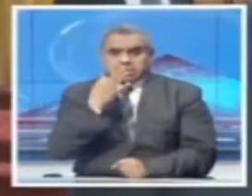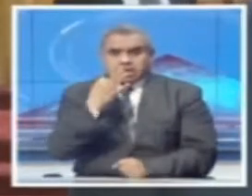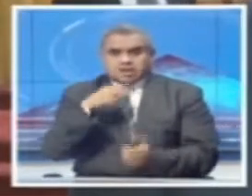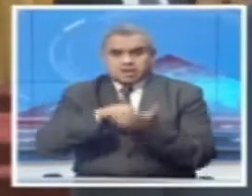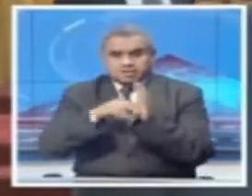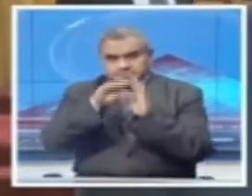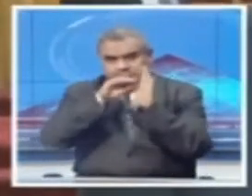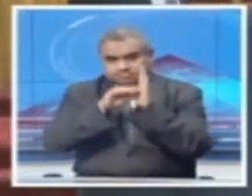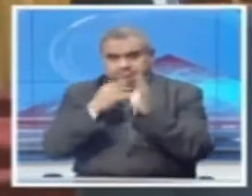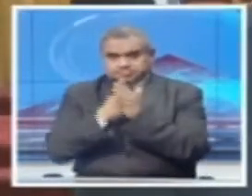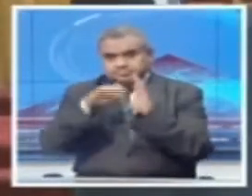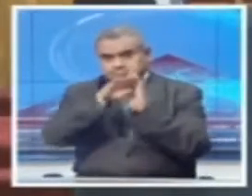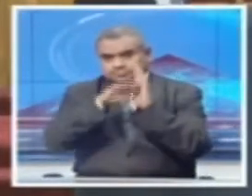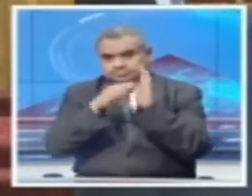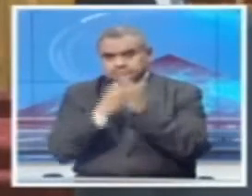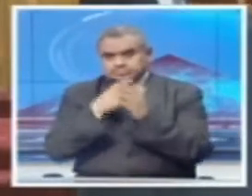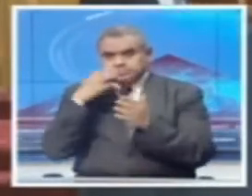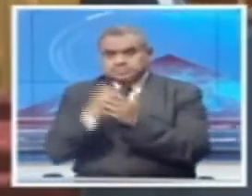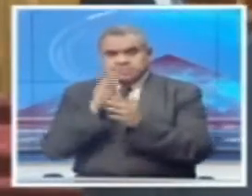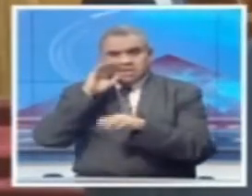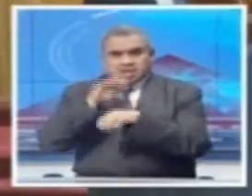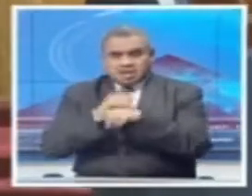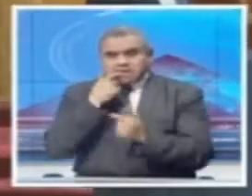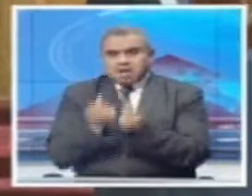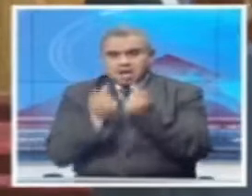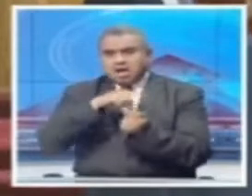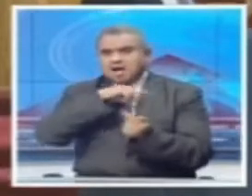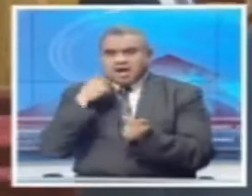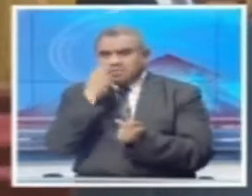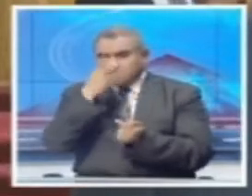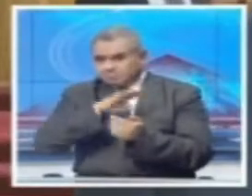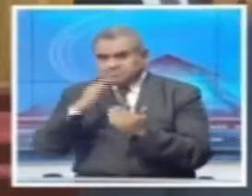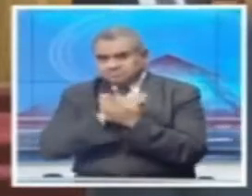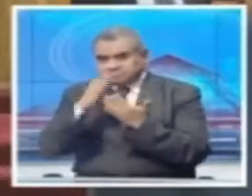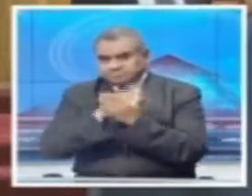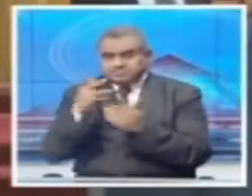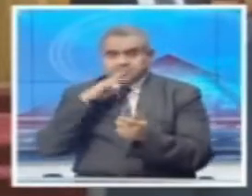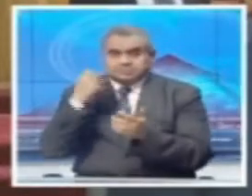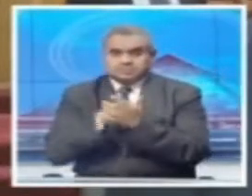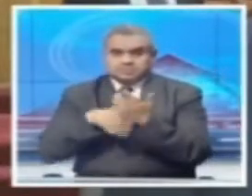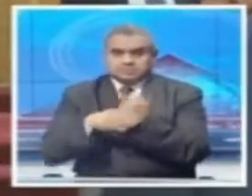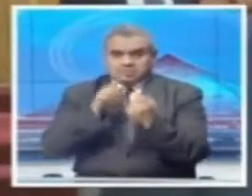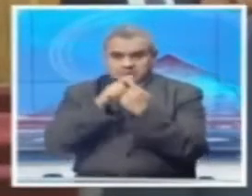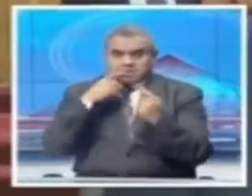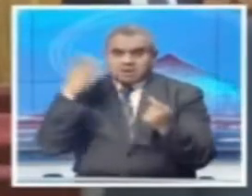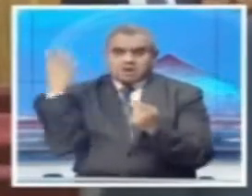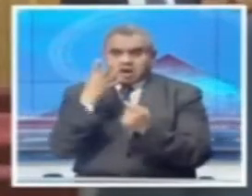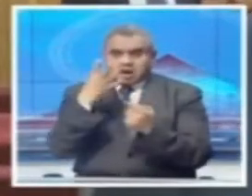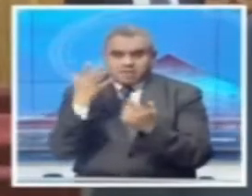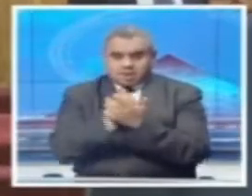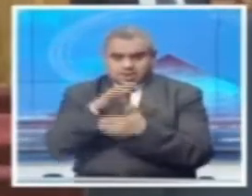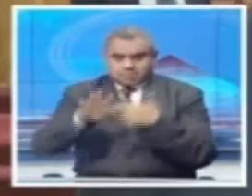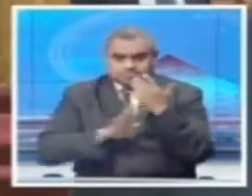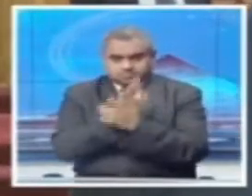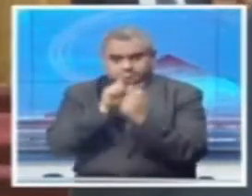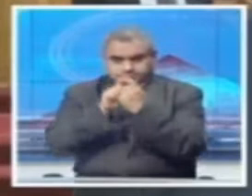هو منظومة الاقتصاد الأخضر وكيفية التعامل معها، التحدي الرابع والأخير من ضمن هذه